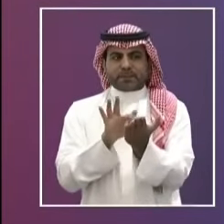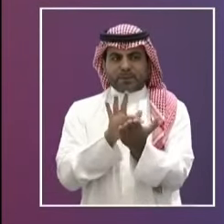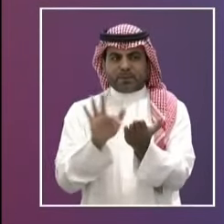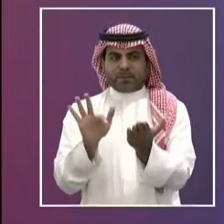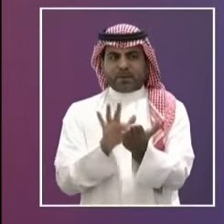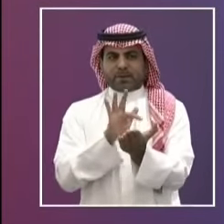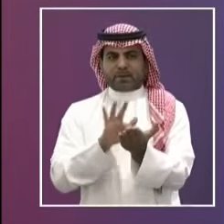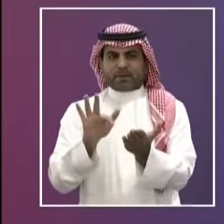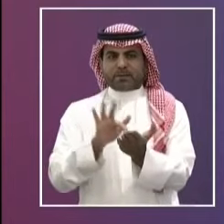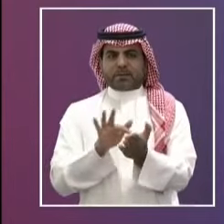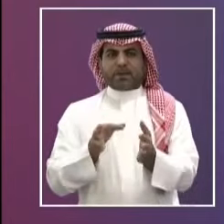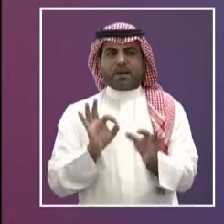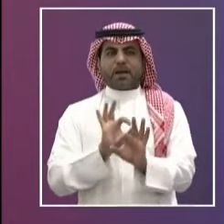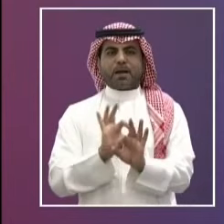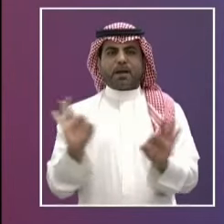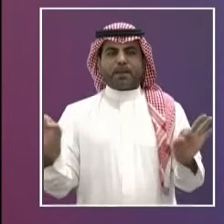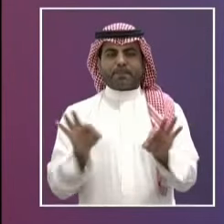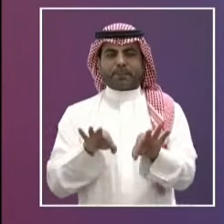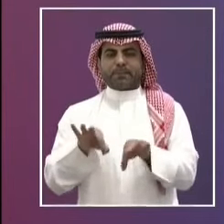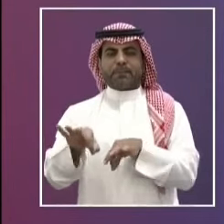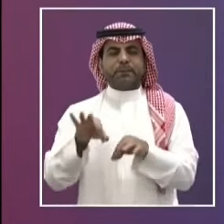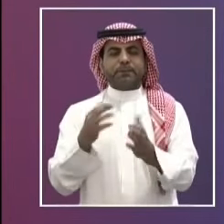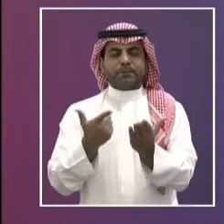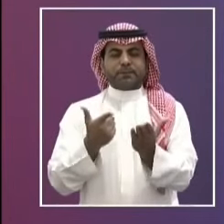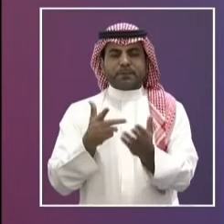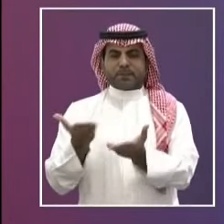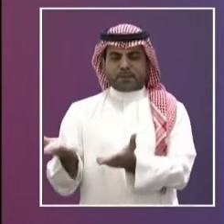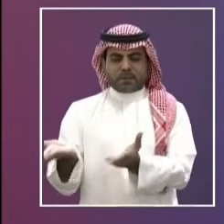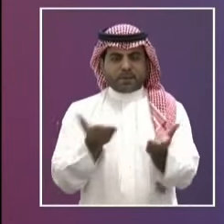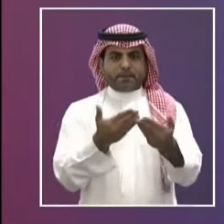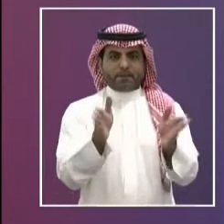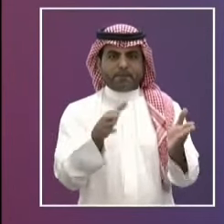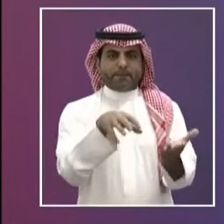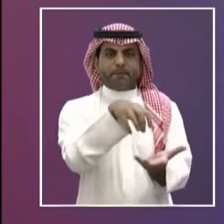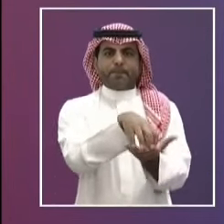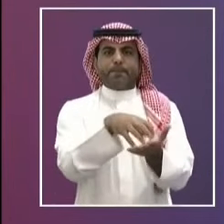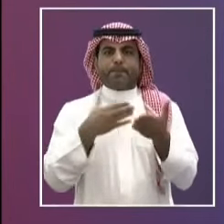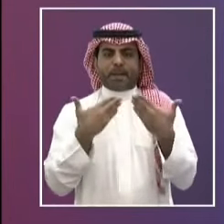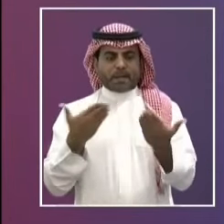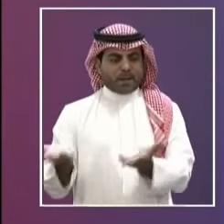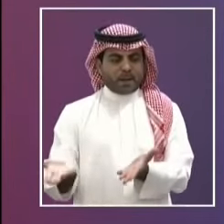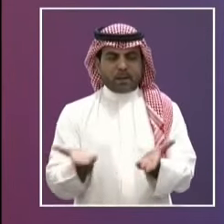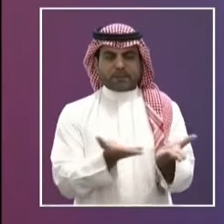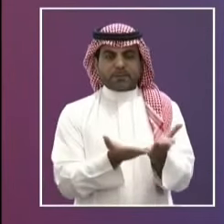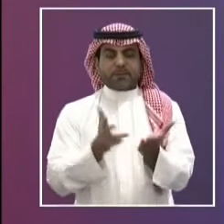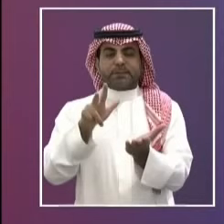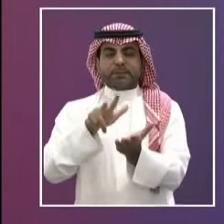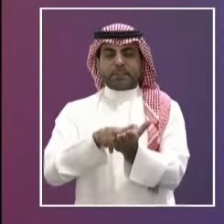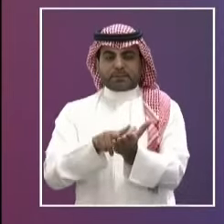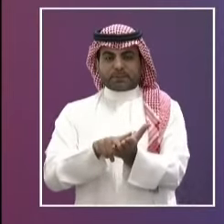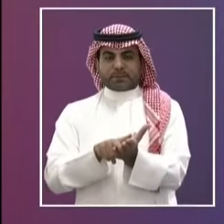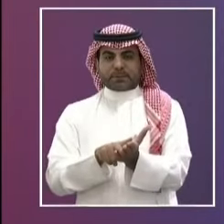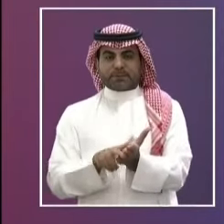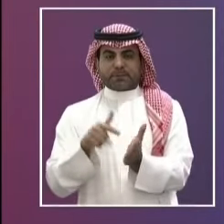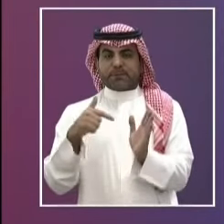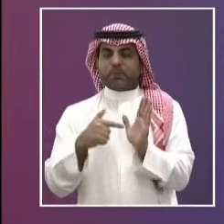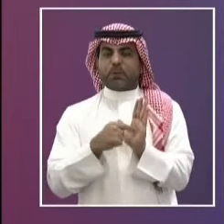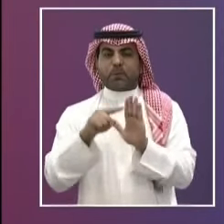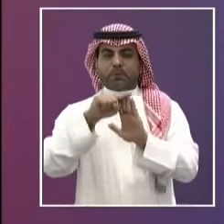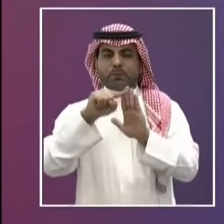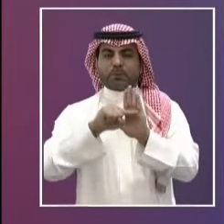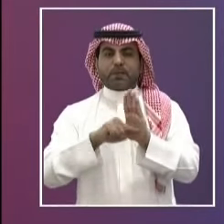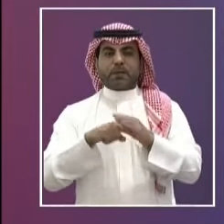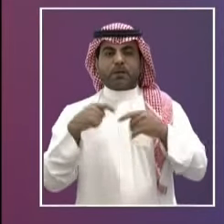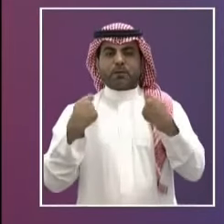على التصاريح وتنظيم دخول المعتمرين إلى المسجد الحرام. التطبيق هذا